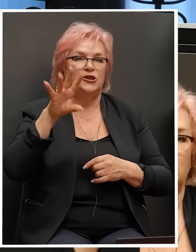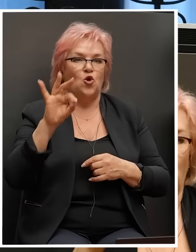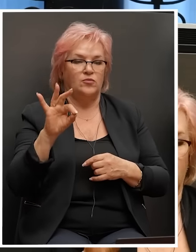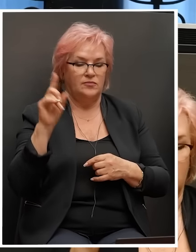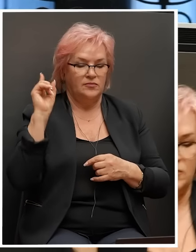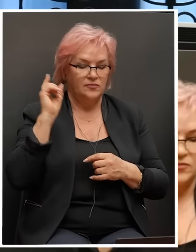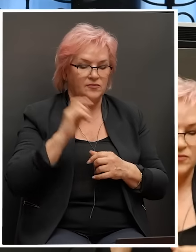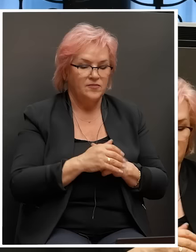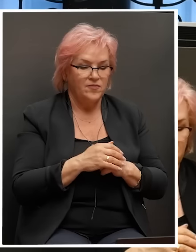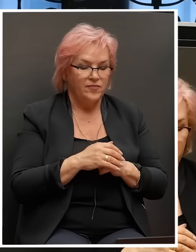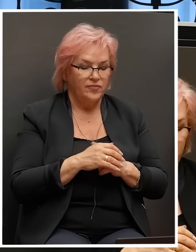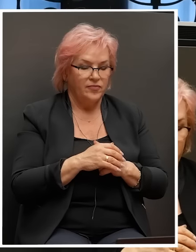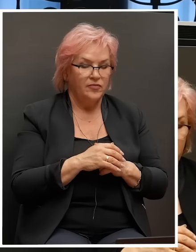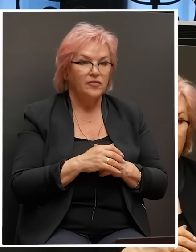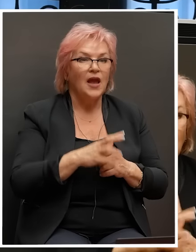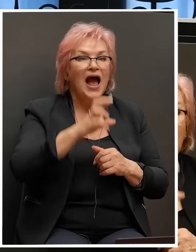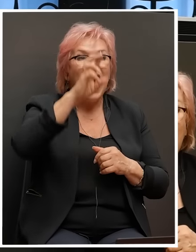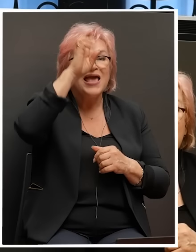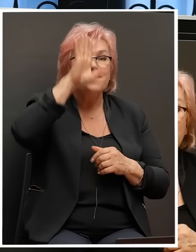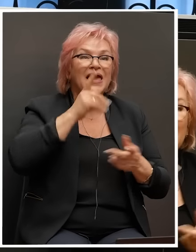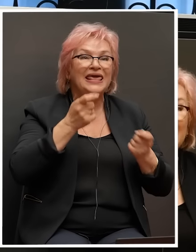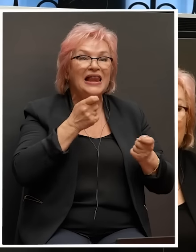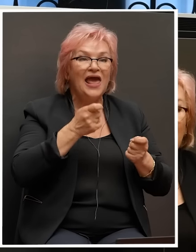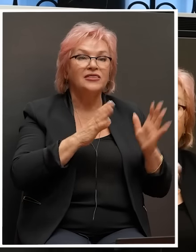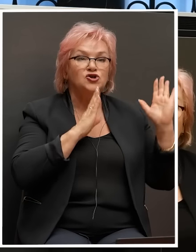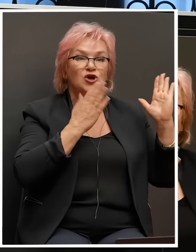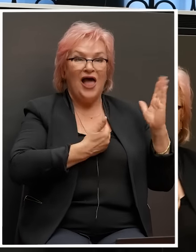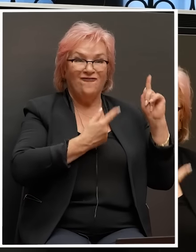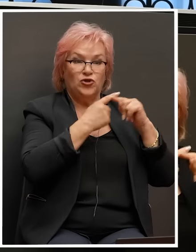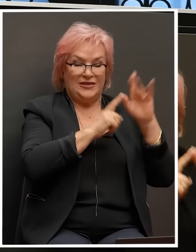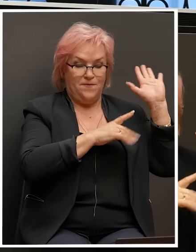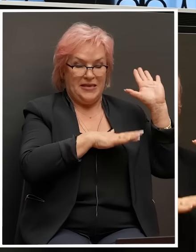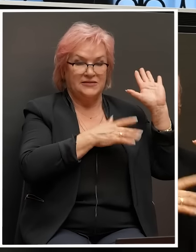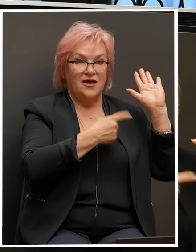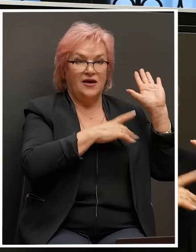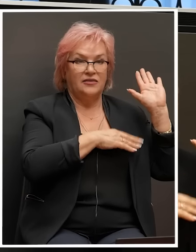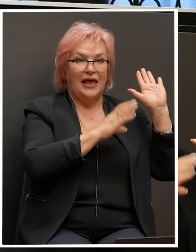Да? А императрица Елена жила приблизительно вот здесь.